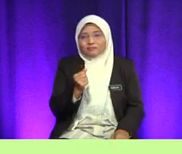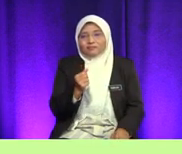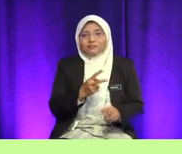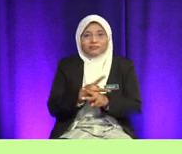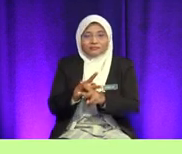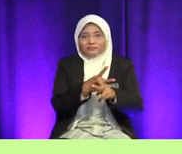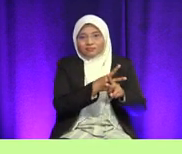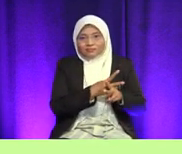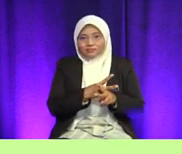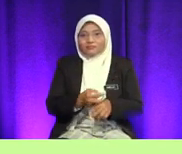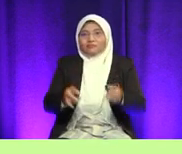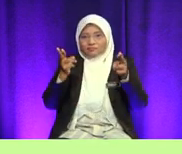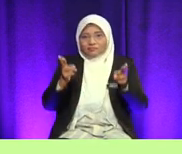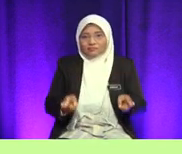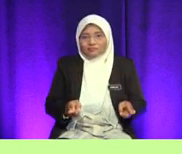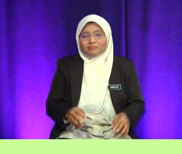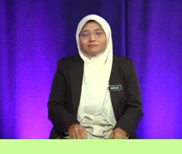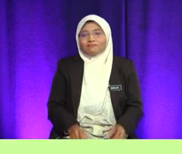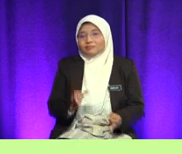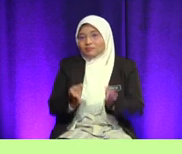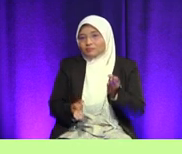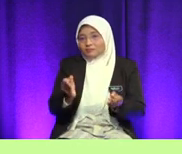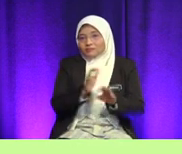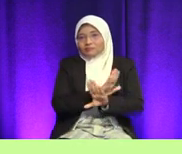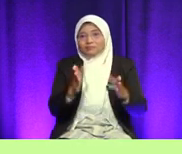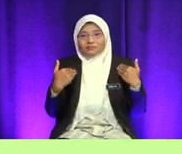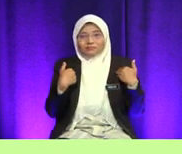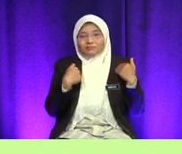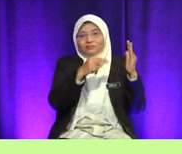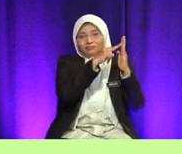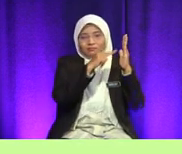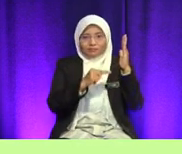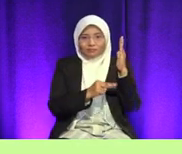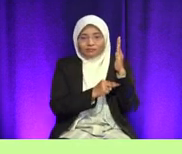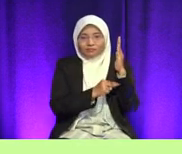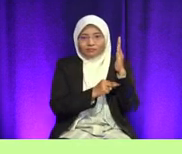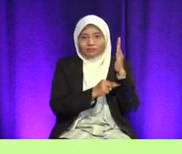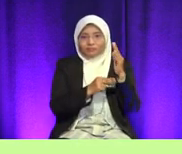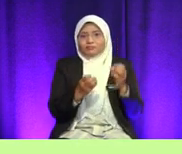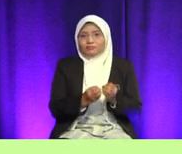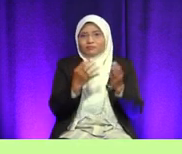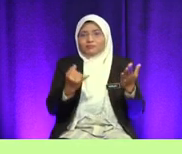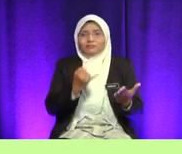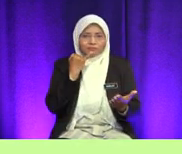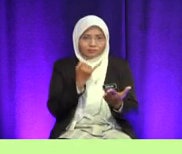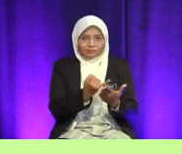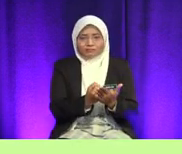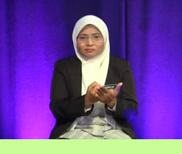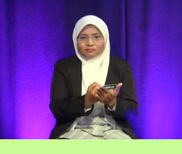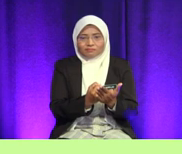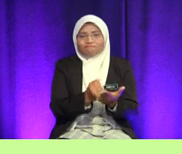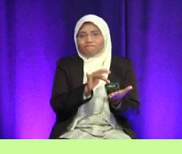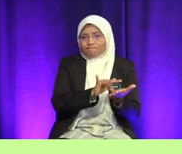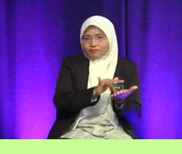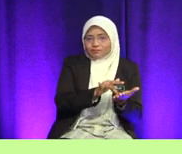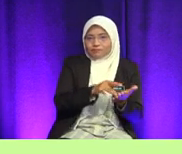sekiranya tiada undang-undang negara akan terdedah dengan jinayah penyelundupan dada dan pembunuhan